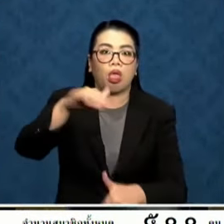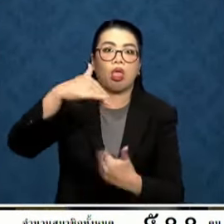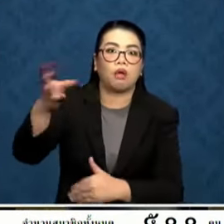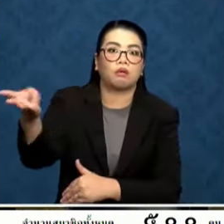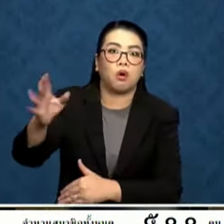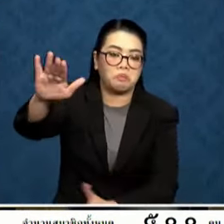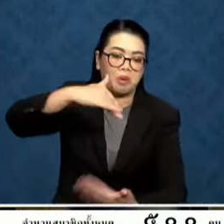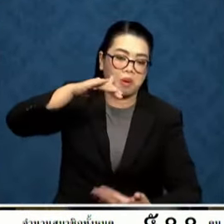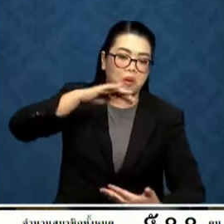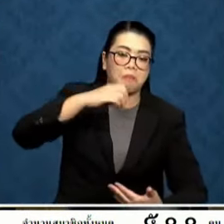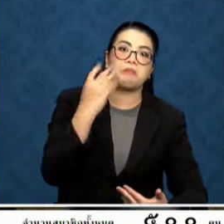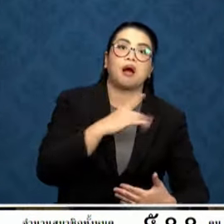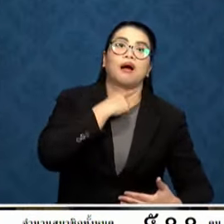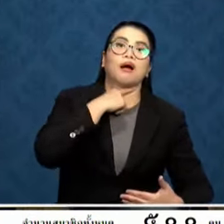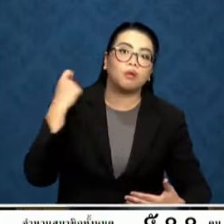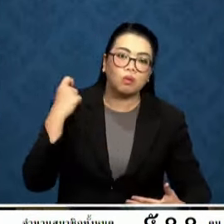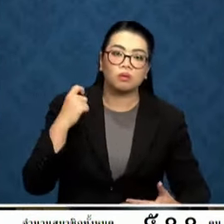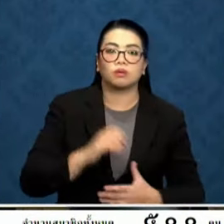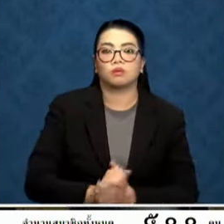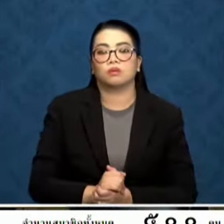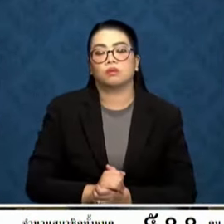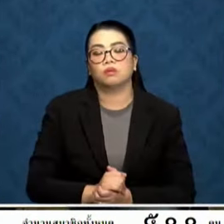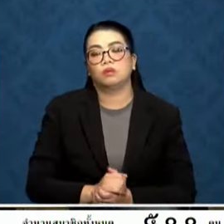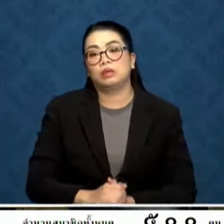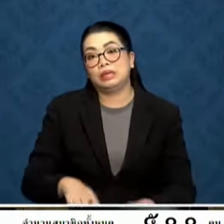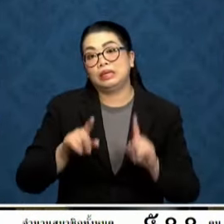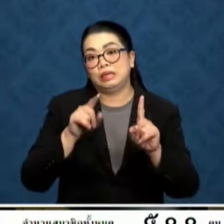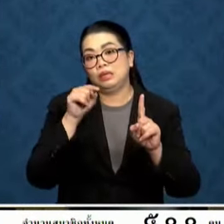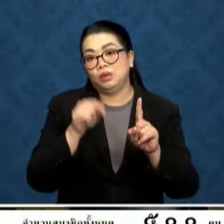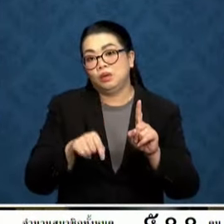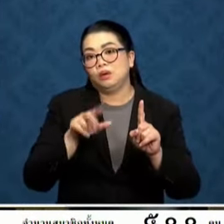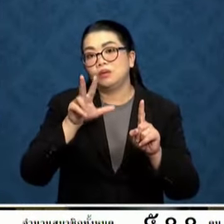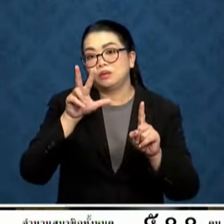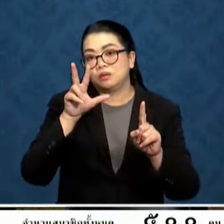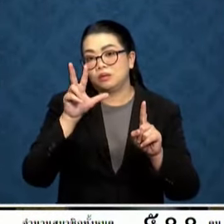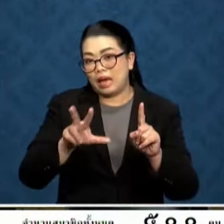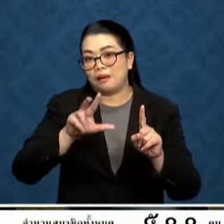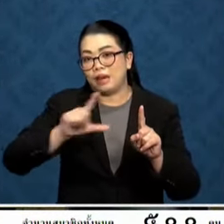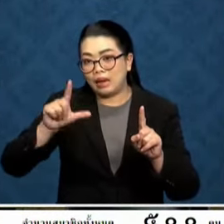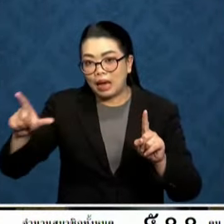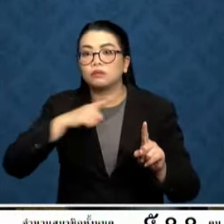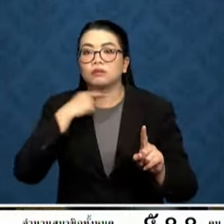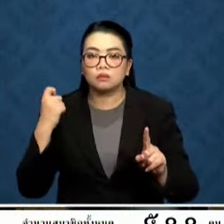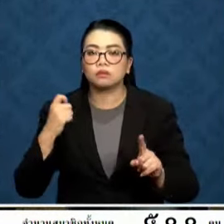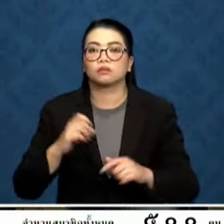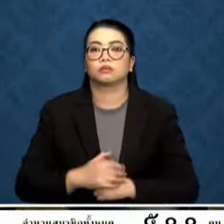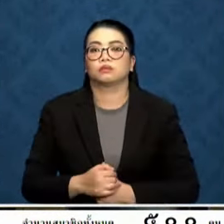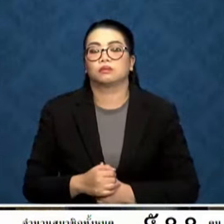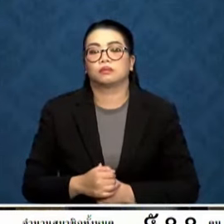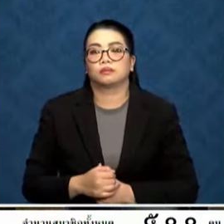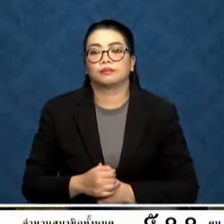สุดเป็นประวัติกาถึงราว1.3ล้านล้านบาท